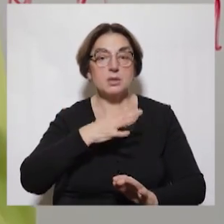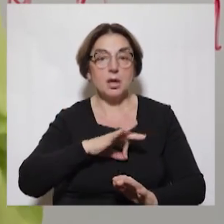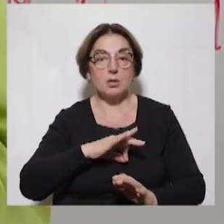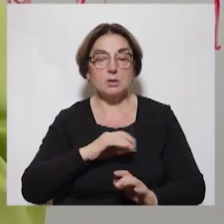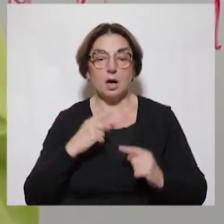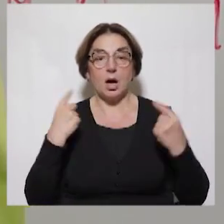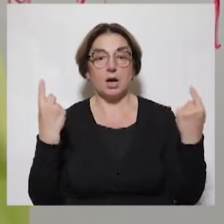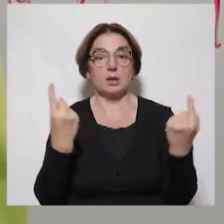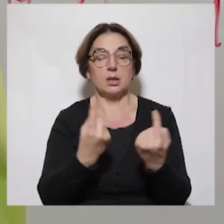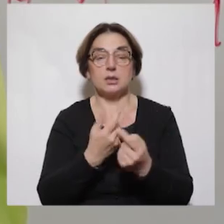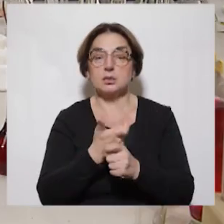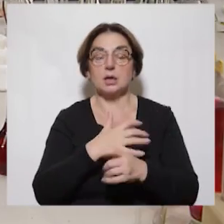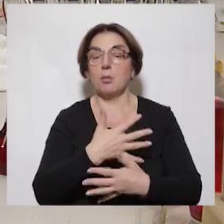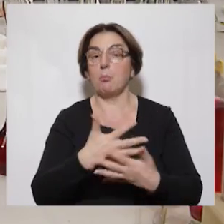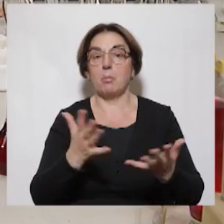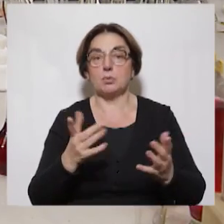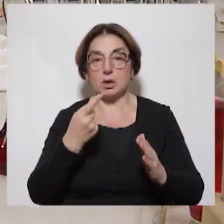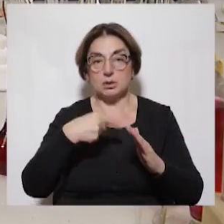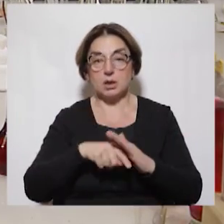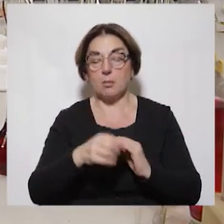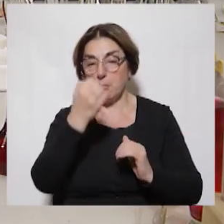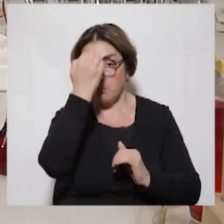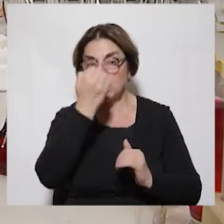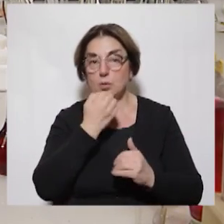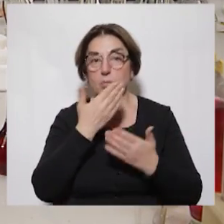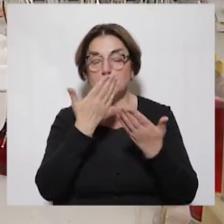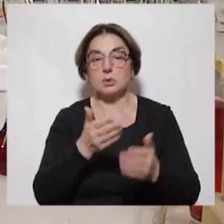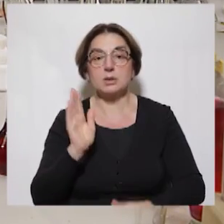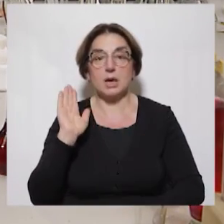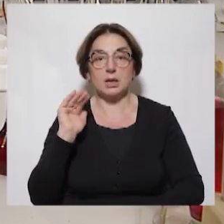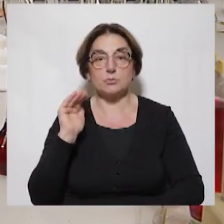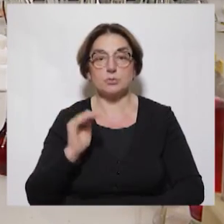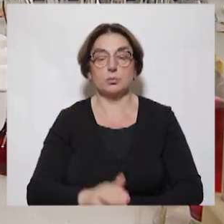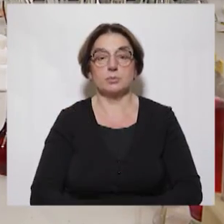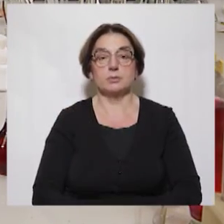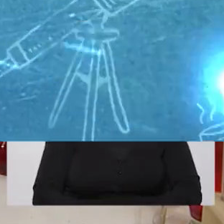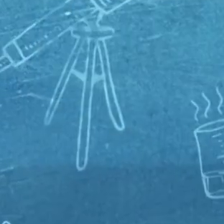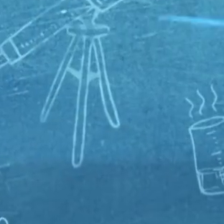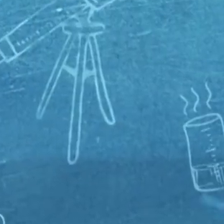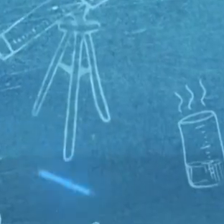გამოყენების არეალი ძალიან ფართოა. აქედან გამომდინარე, მინდა მადლობა მოგიხადოთ და დაგემშვიდობოთ.